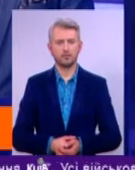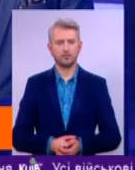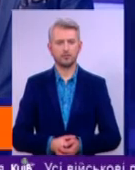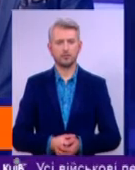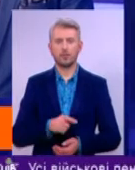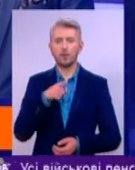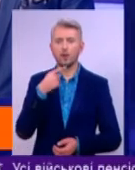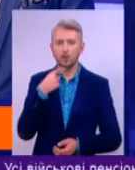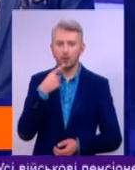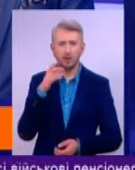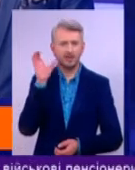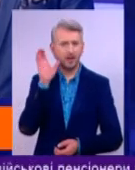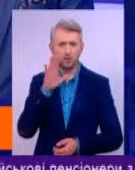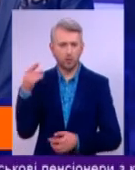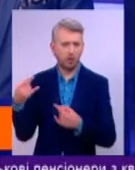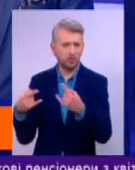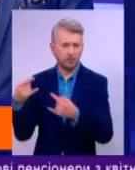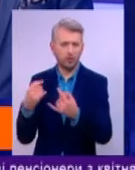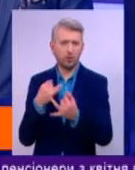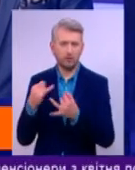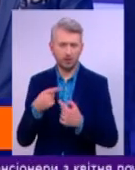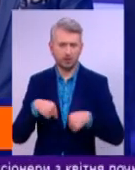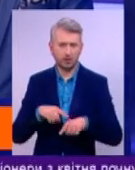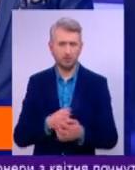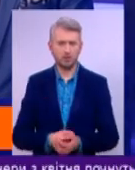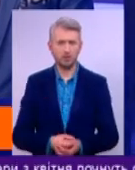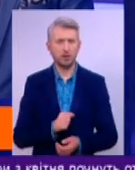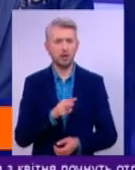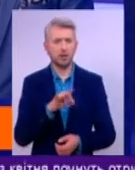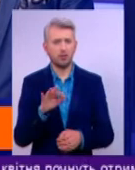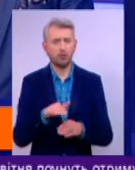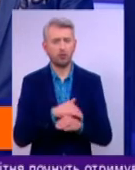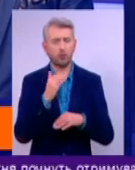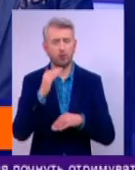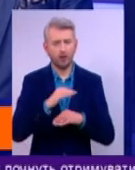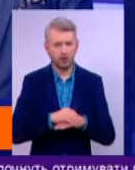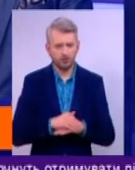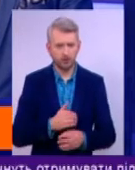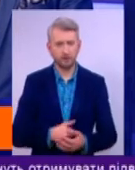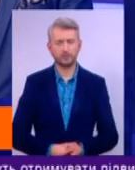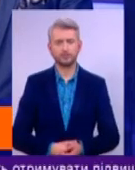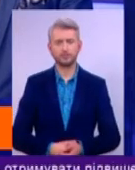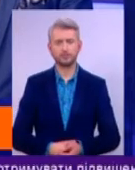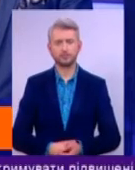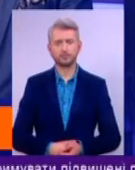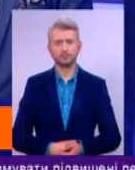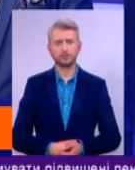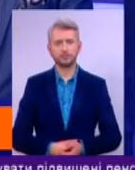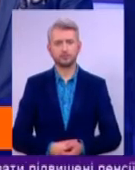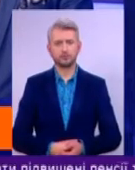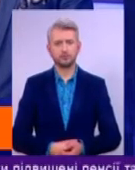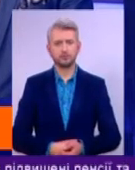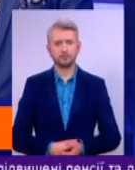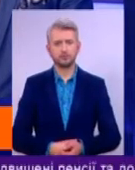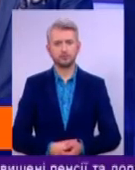говоріть. Говоріть, не слухайте телевізор, а говоріть з нами, будь ласка. Доброго вечора. Доброго вечора.